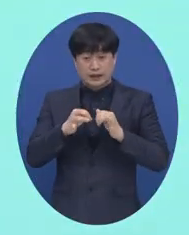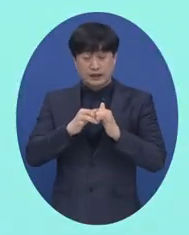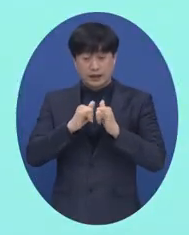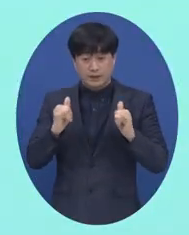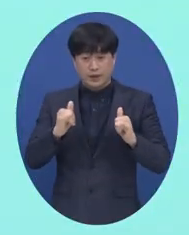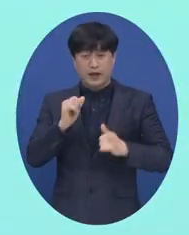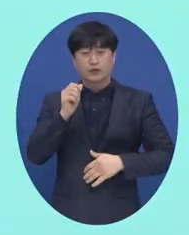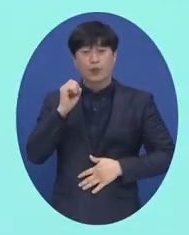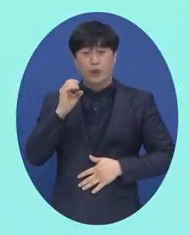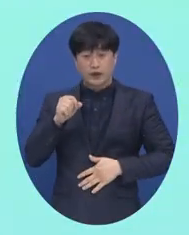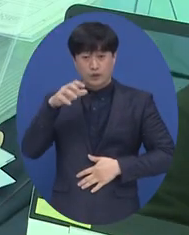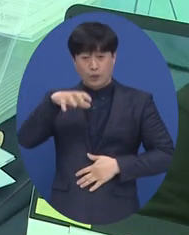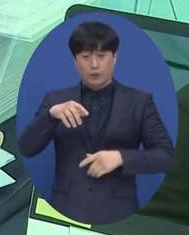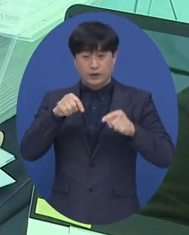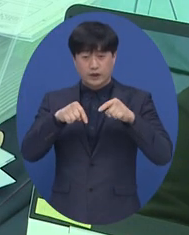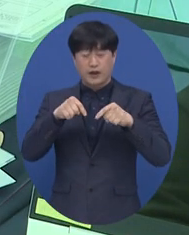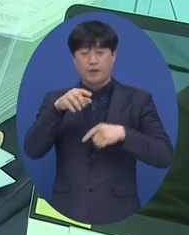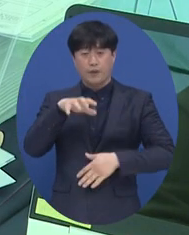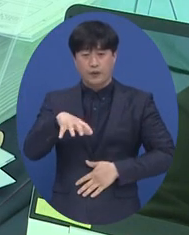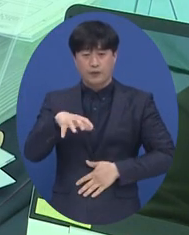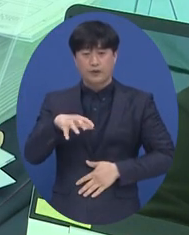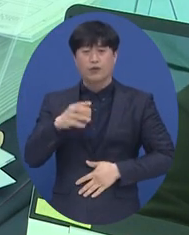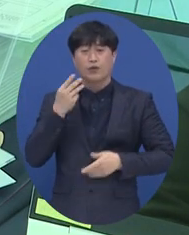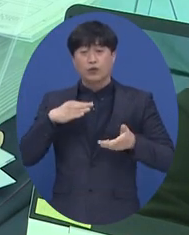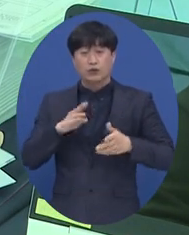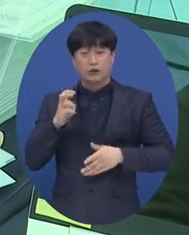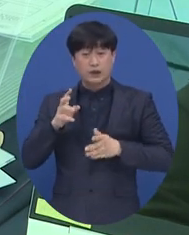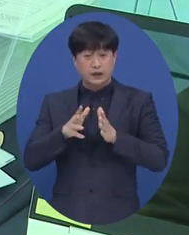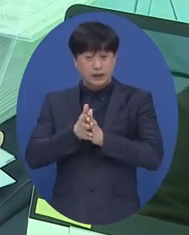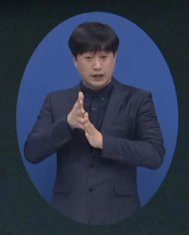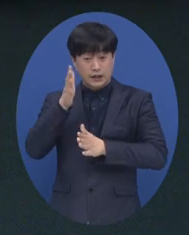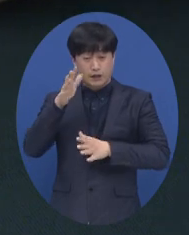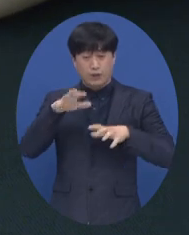자영업자를 찾아가는 SOS 현장 상담소는 경기 지역